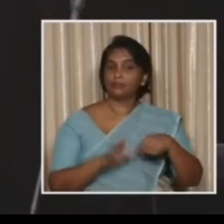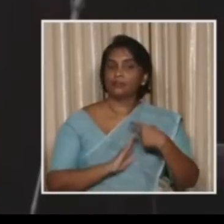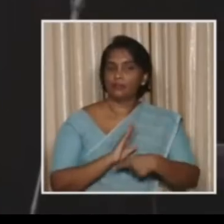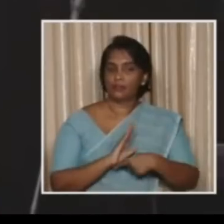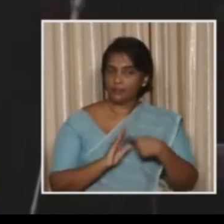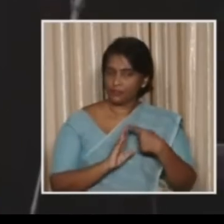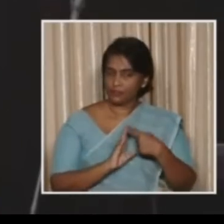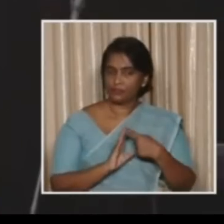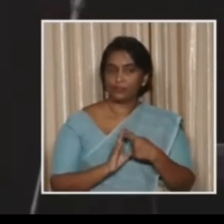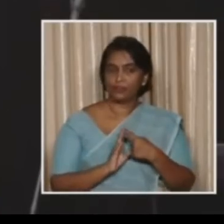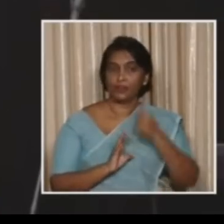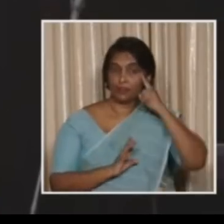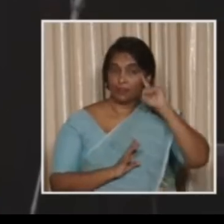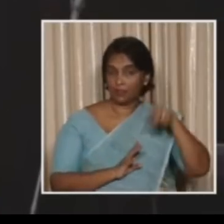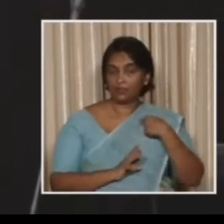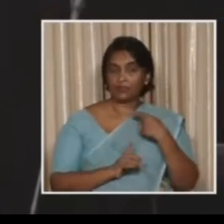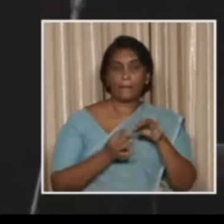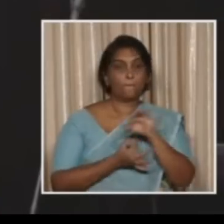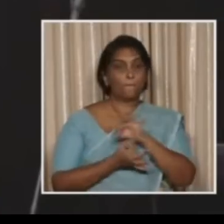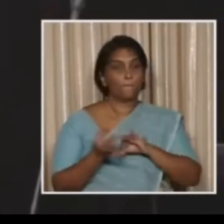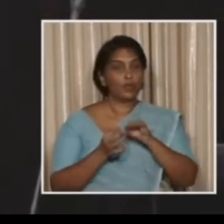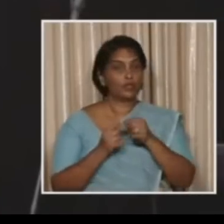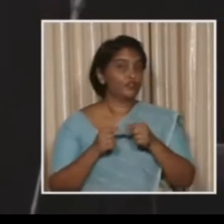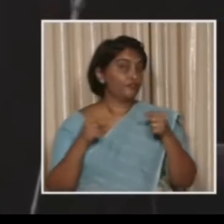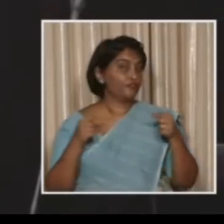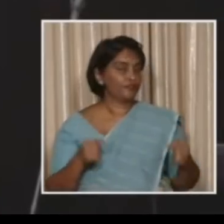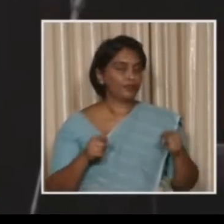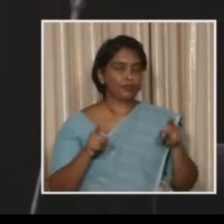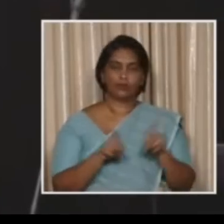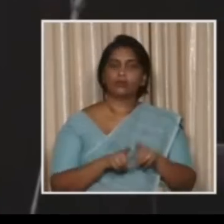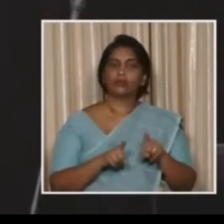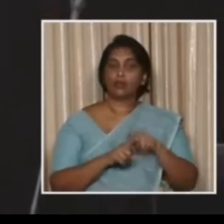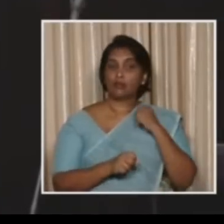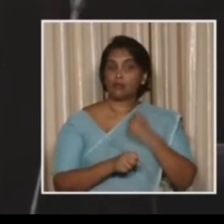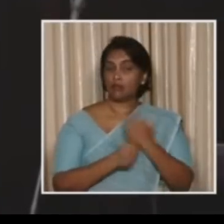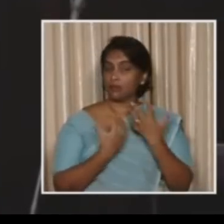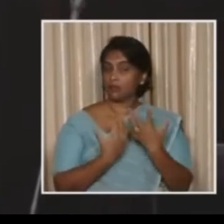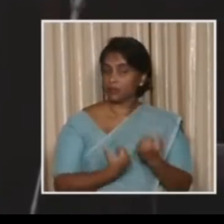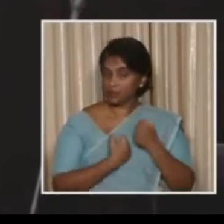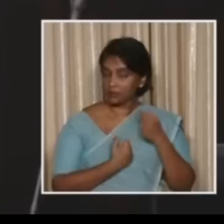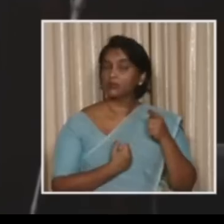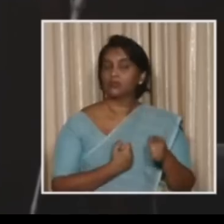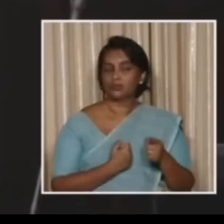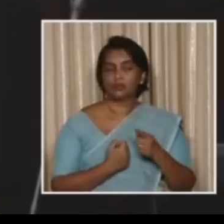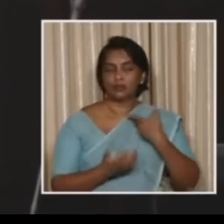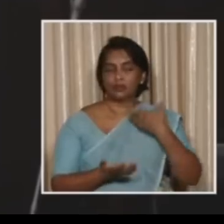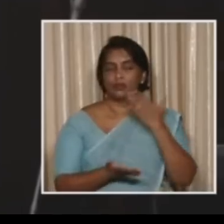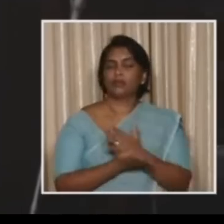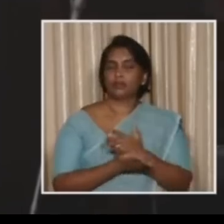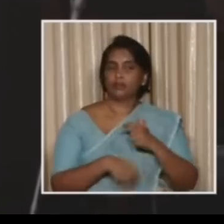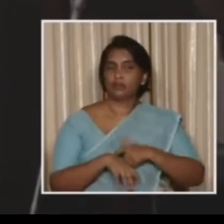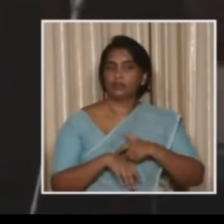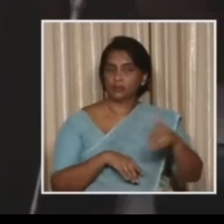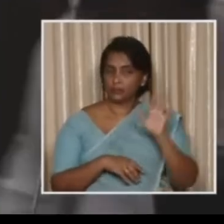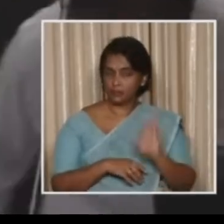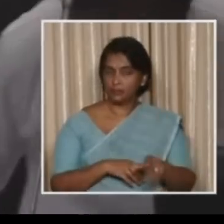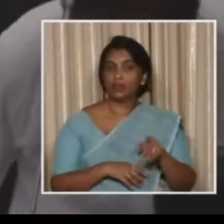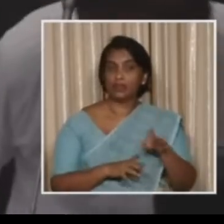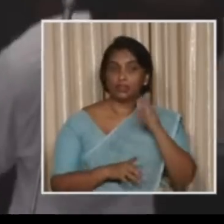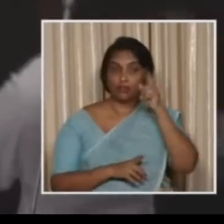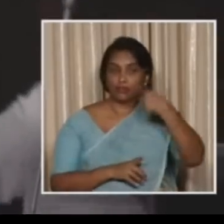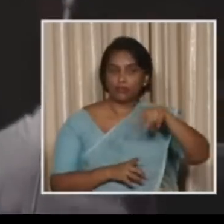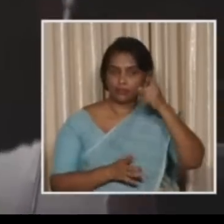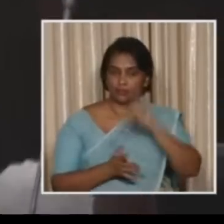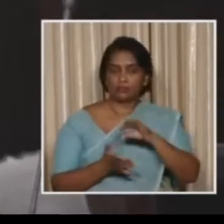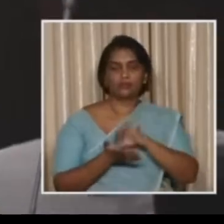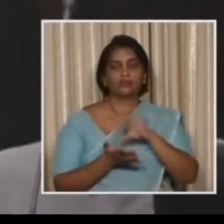உள்ளூராட்சி மன்ற தேர்தலை தொடர்ந்தும் பிற்போட்டால் மக்கள் மத்தியில் நல்ல அபிப்பிராயம் காணப்படாது என்று பொதுஜன பிரமுனவின் களத்துறை மாவட்ட